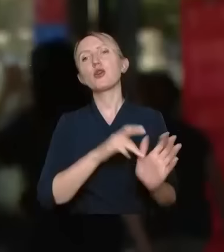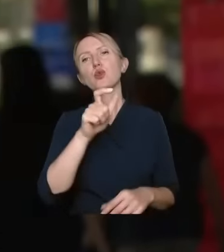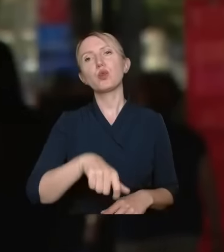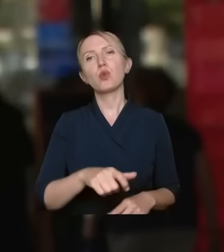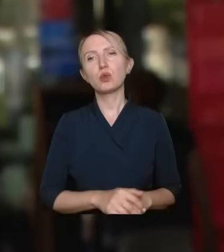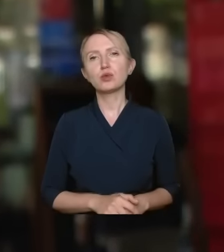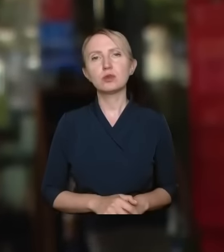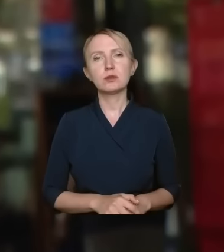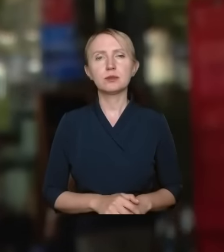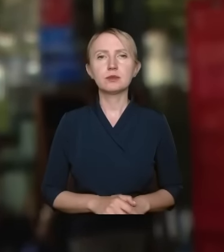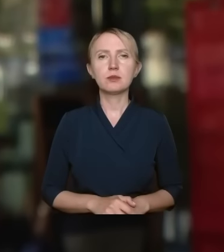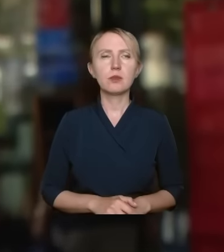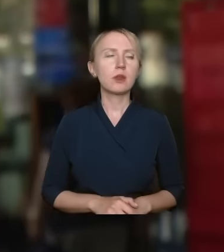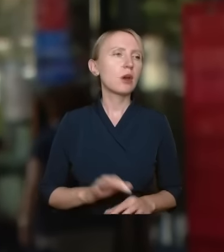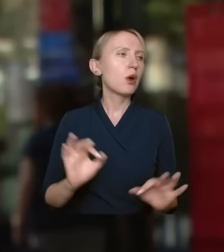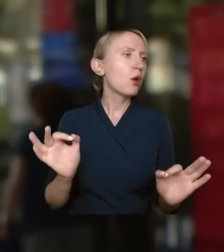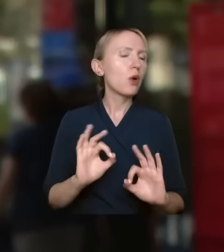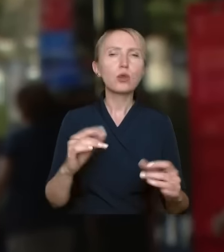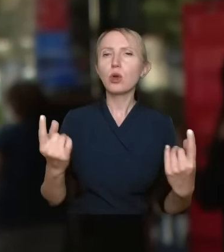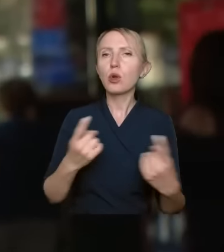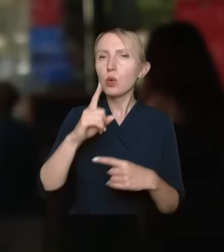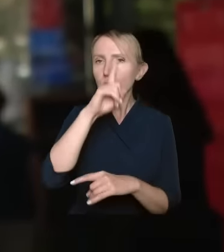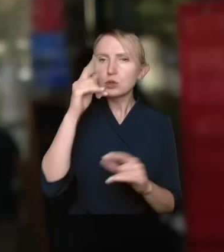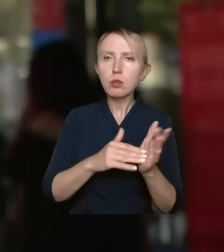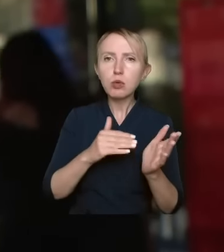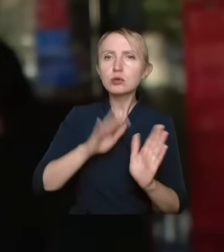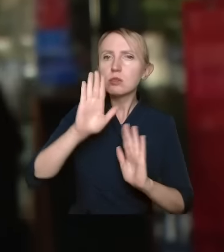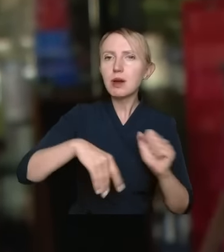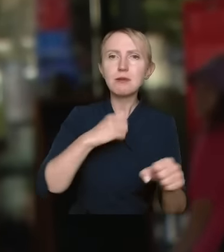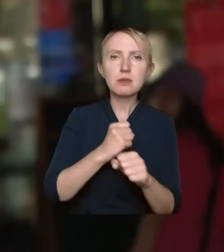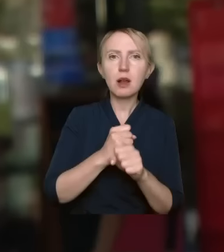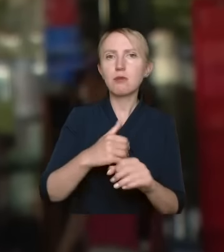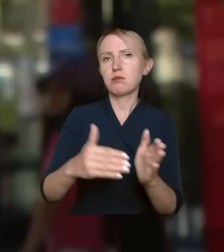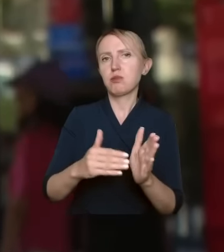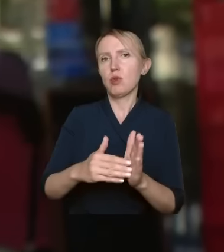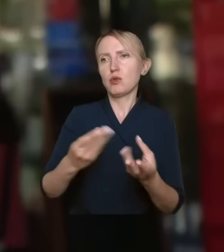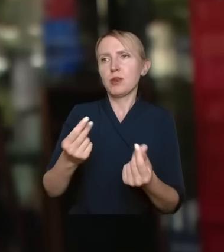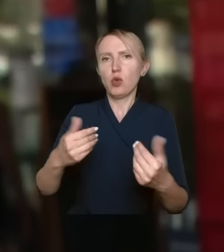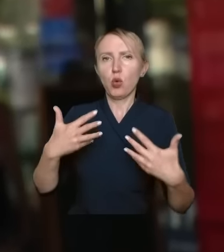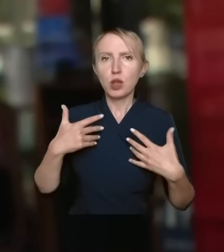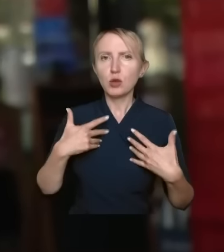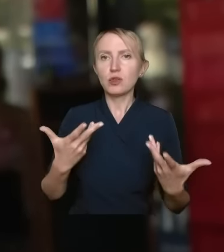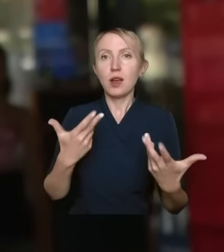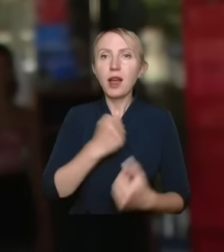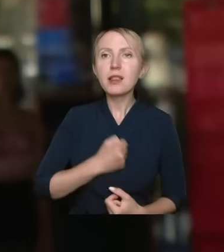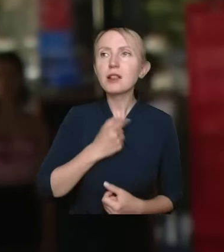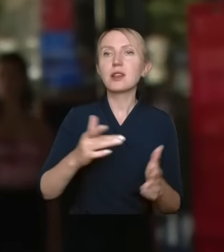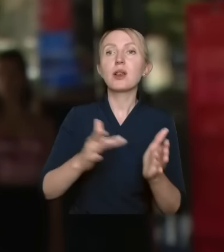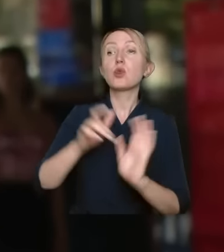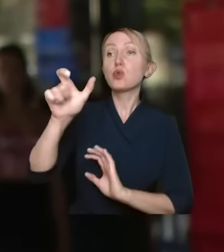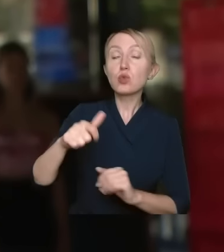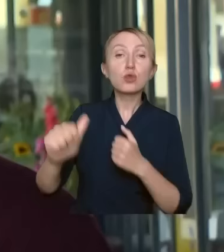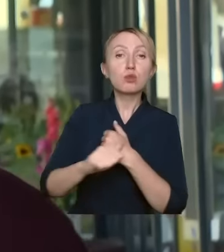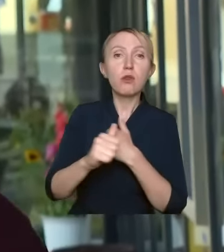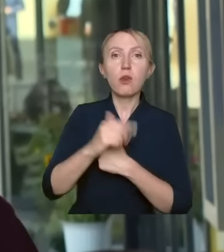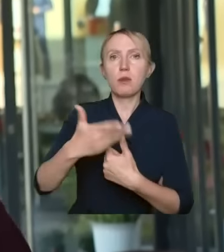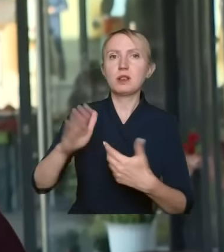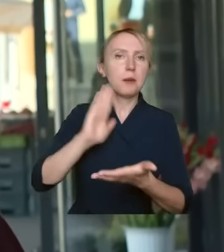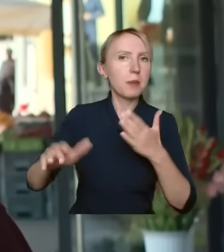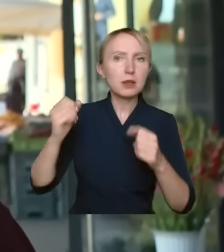o ludzi. Tragiczna sytuacja. Ludzie potrzebują mieć pracę i potrzebują mieć z czego żyć. A niestety on do tego doprowadza, że będzie pełne